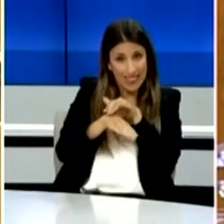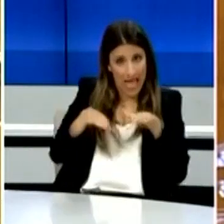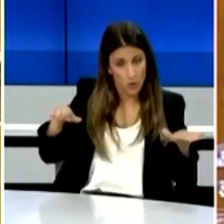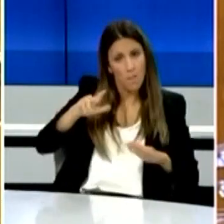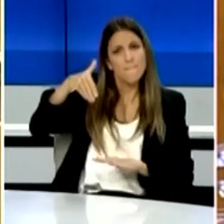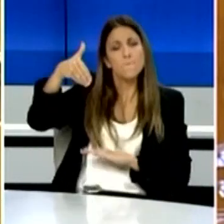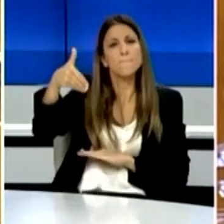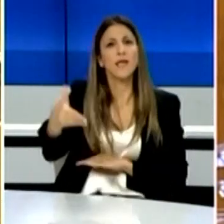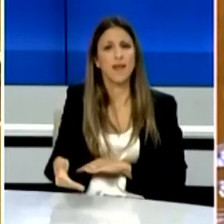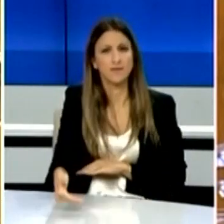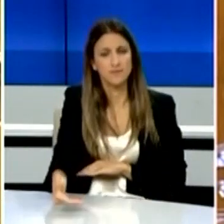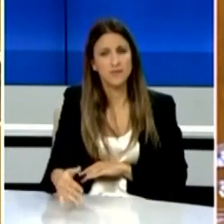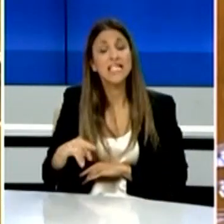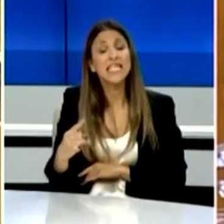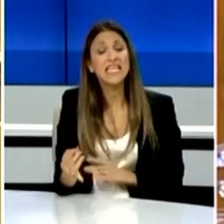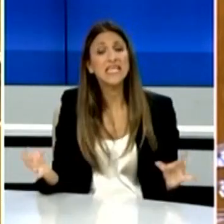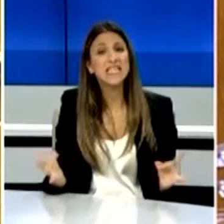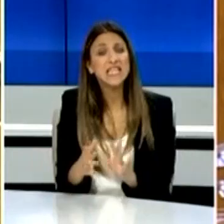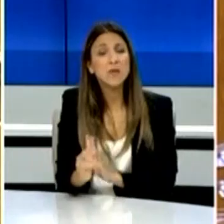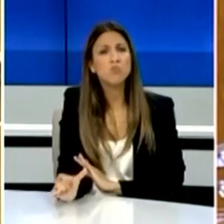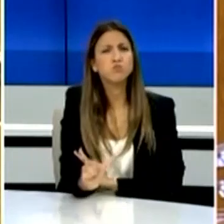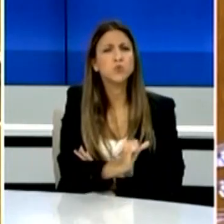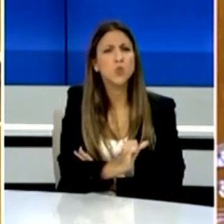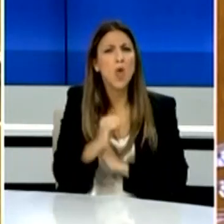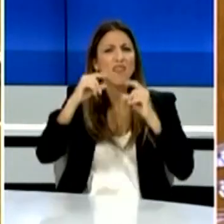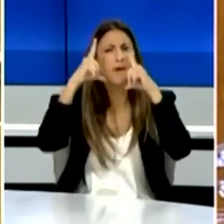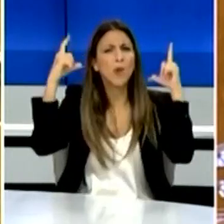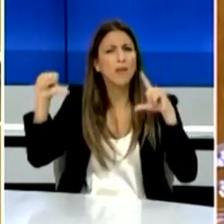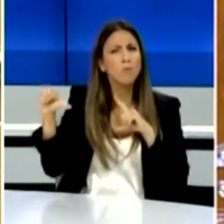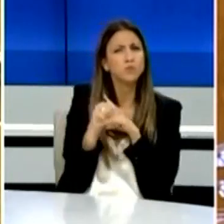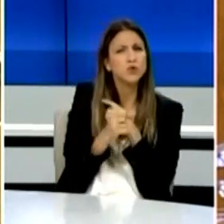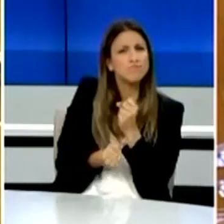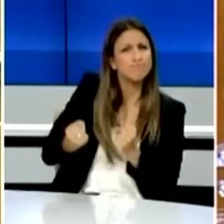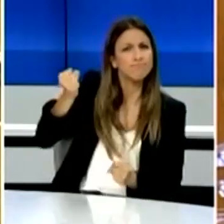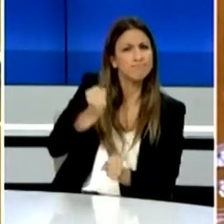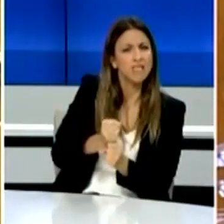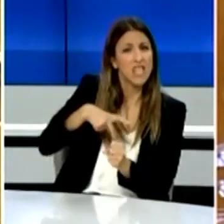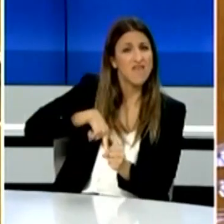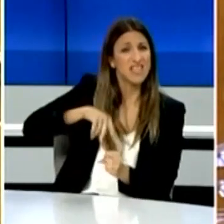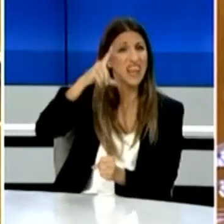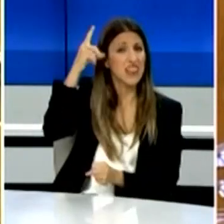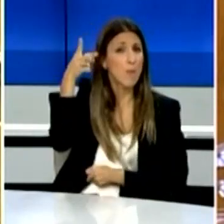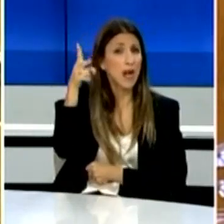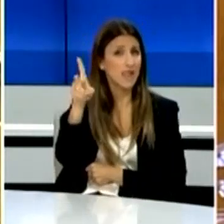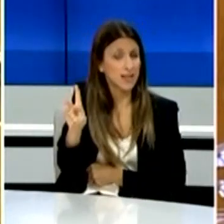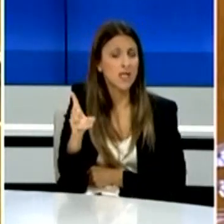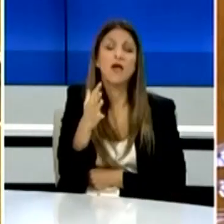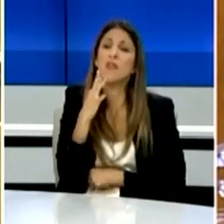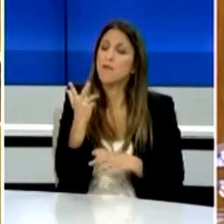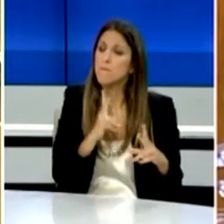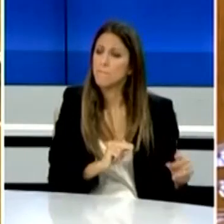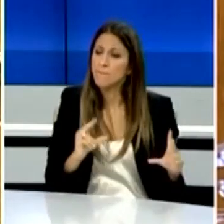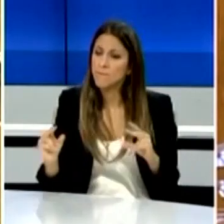χρόνια αμέσως μετά την αποκατάσταση της δημοκρατίας. Ότι δηλαδή υπήρχαν